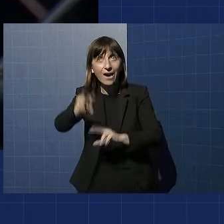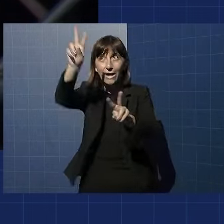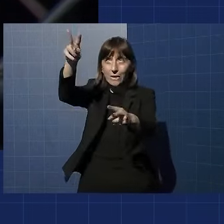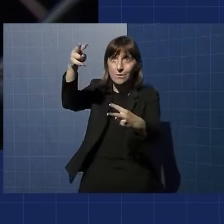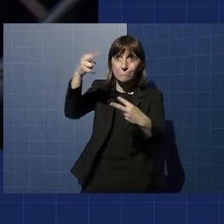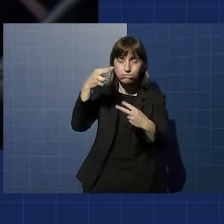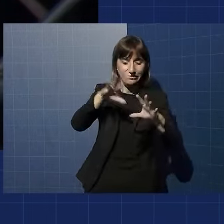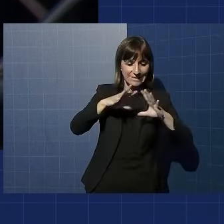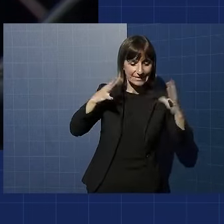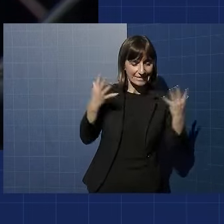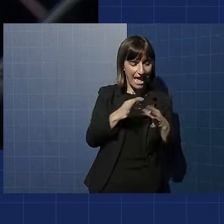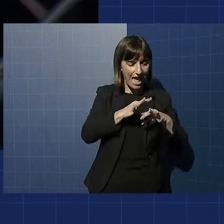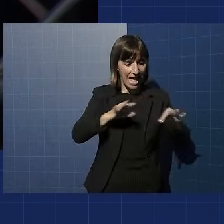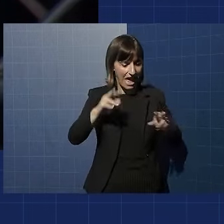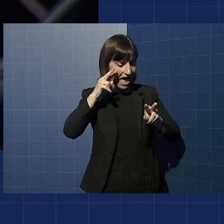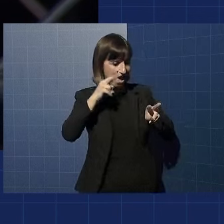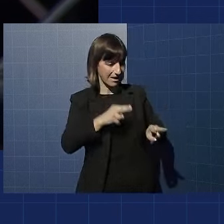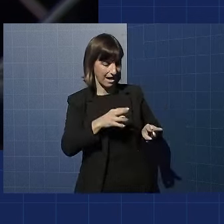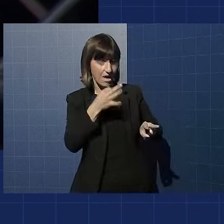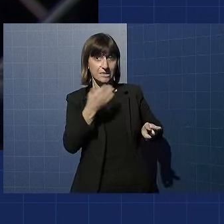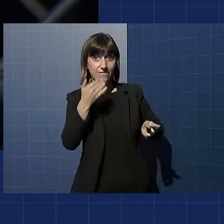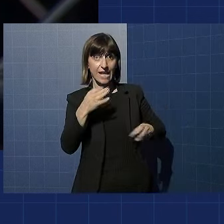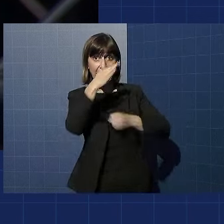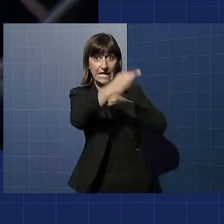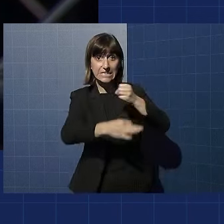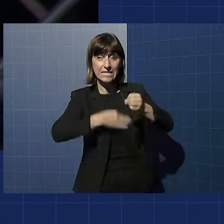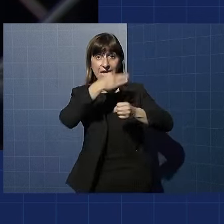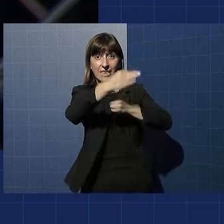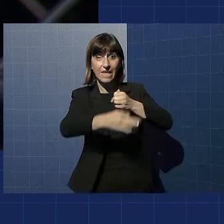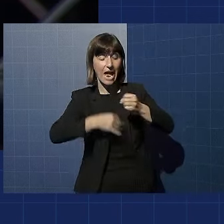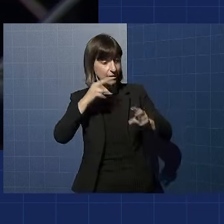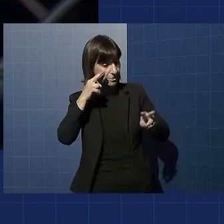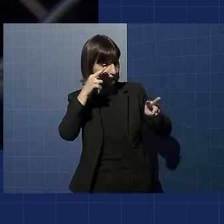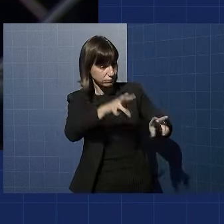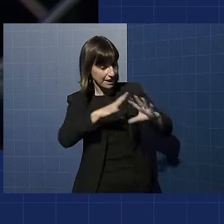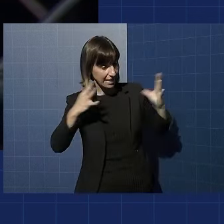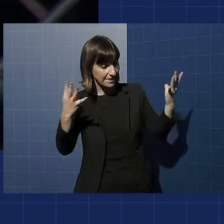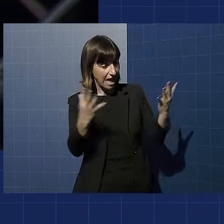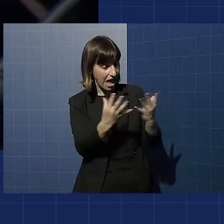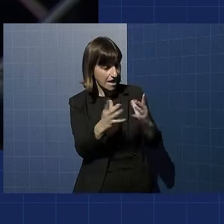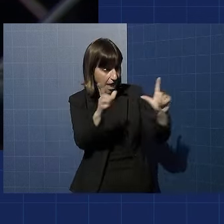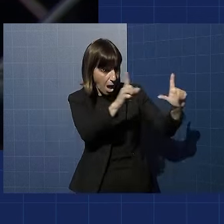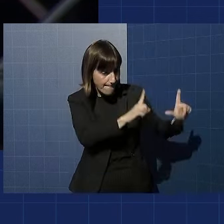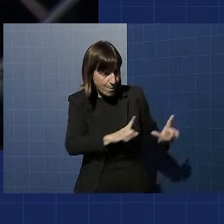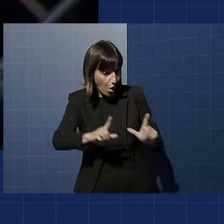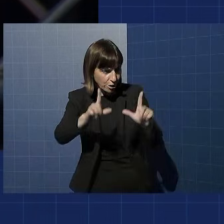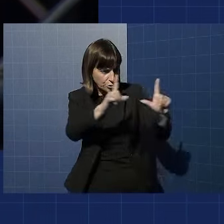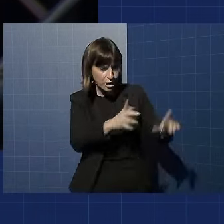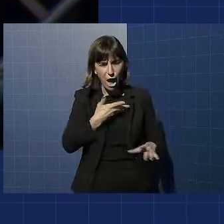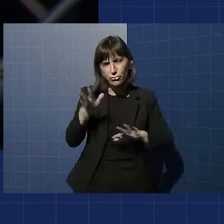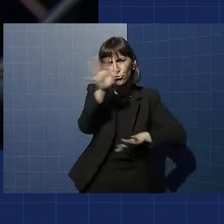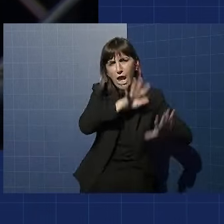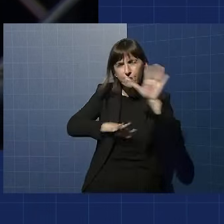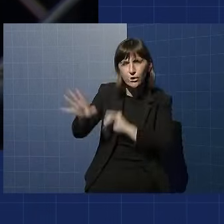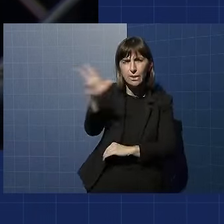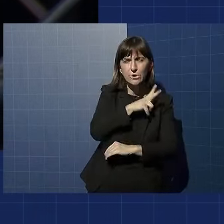verso la Terra, quindi noi con i nostri satelliti osserviamo il pianeta e lo monitoriamo. Quindi ci sono anche molte informazioni utili sui cambiamenti climatici, sul riscaldamento